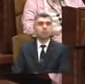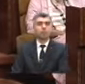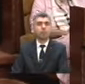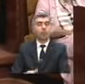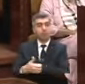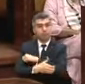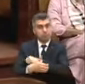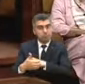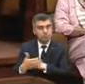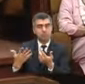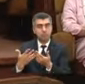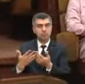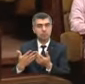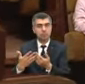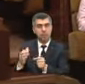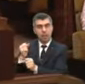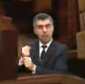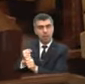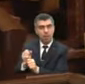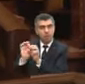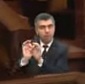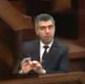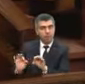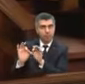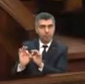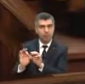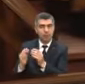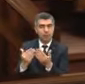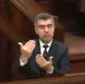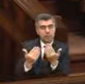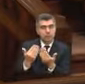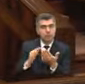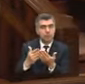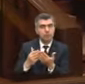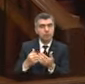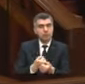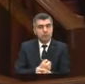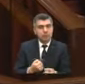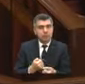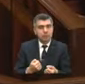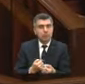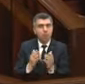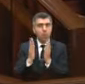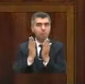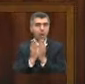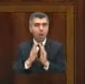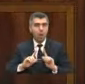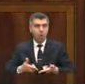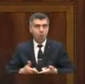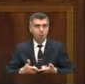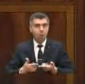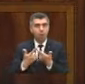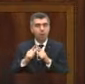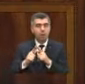الفقر والهشاشة والفوارق الاجتماعية والشغل ونسب التمدرس والهدر المدرسي